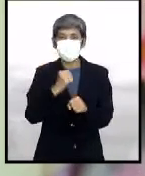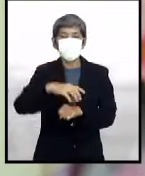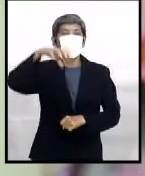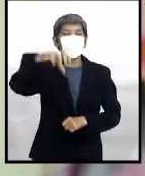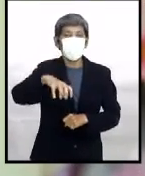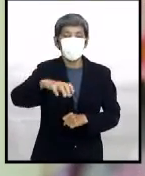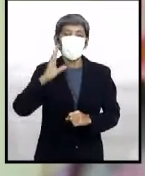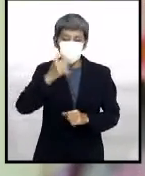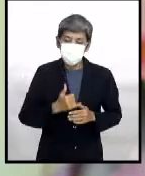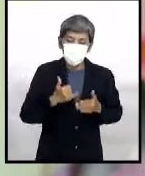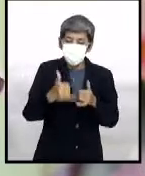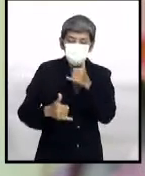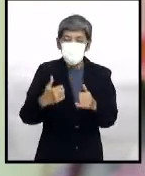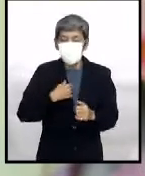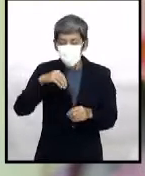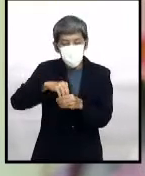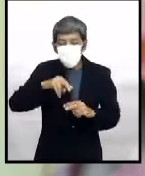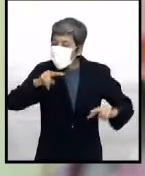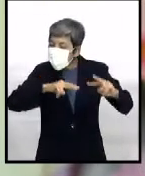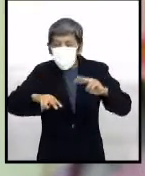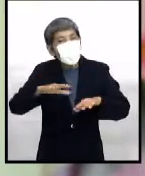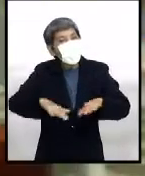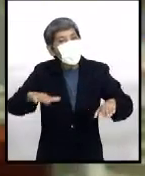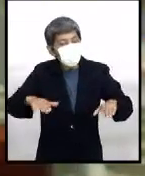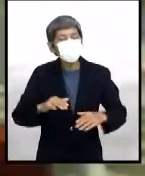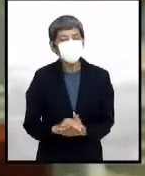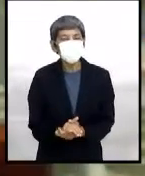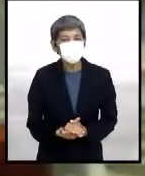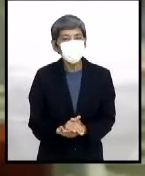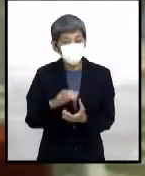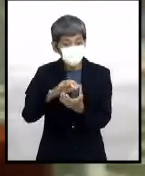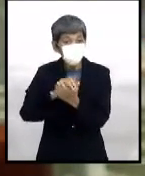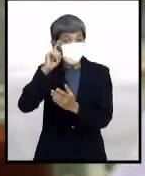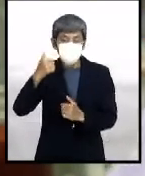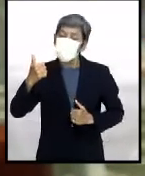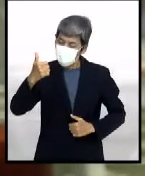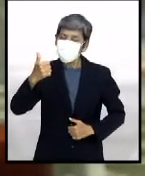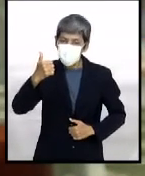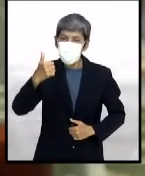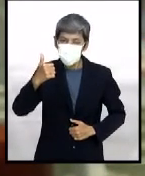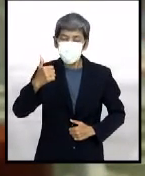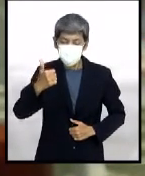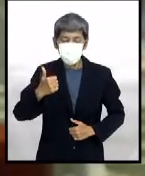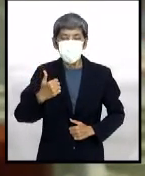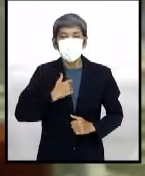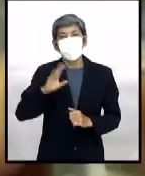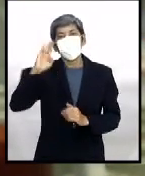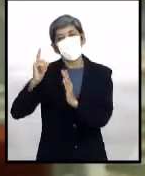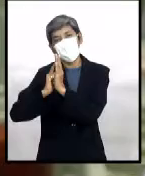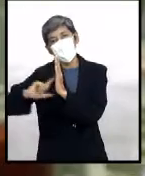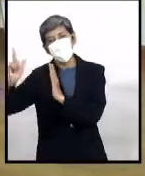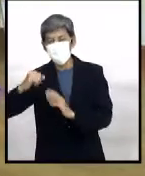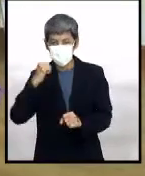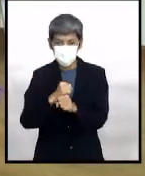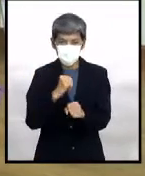ว่าให้พ่อแม่เขาทิ้งลูกไว้กับเราอะไรอย่างเงี้ย แต่ก็เราก็ ภรรยาก็ตกลง ด้วยอ่ะ ตกลงแล้วก็ลาออกจากบริษัทเดิม